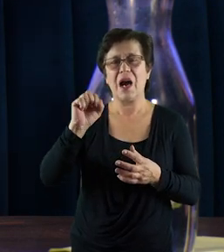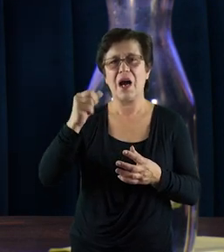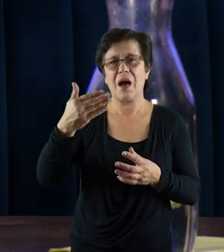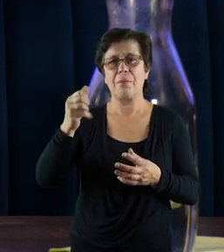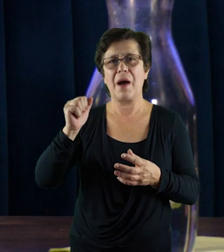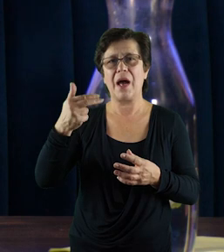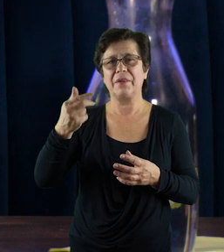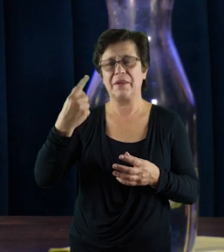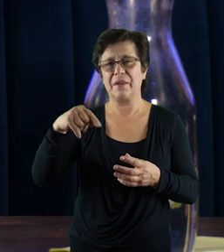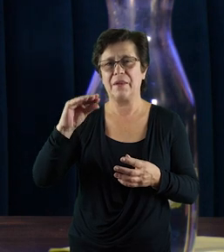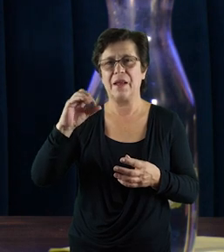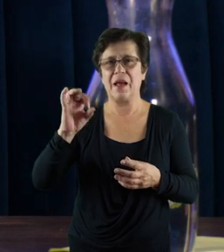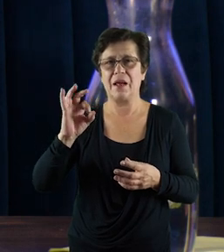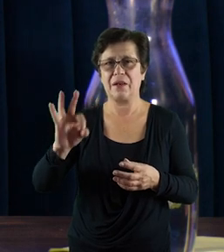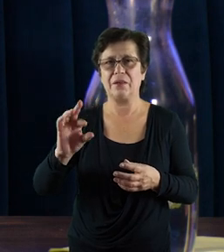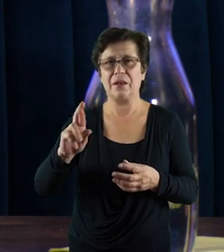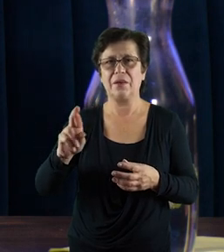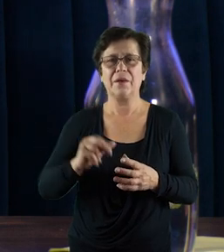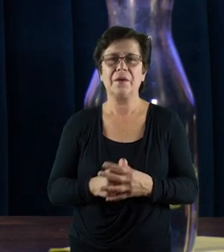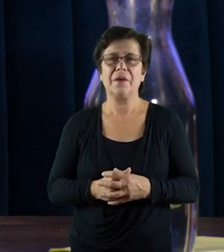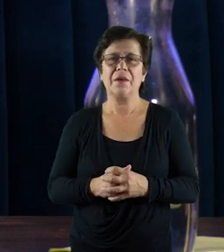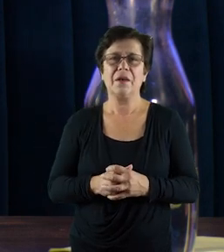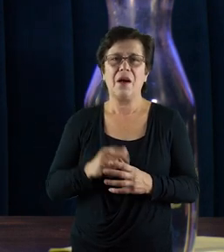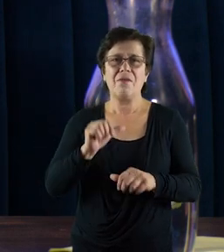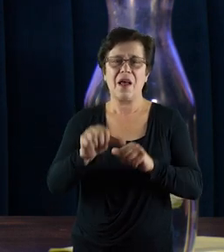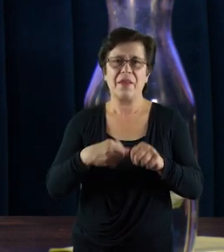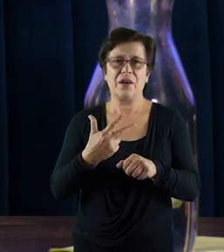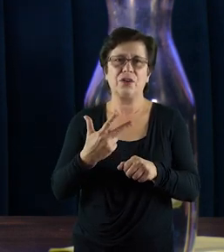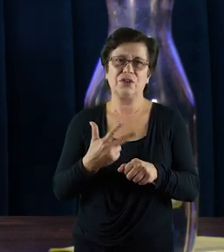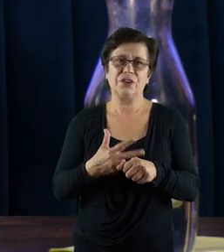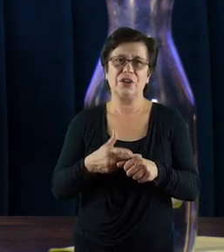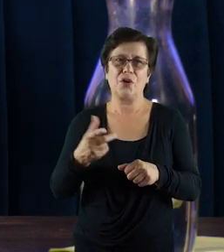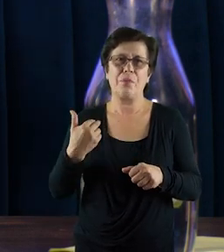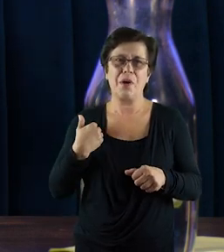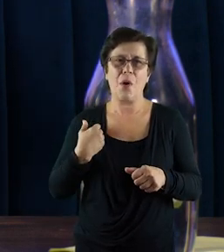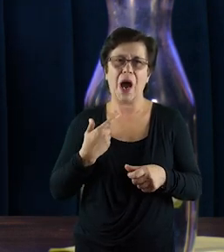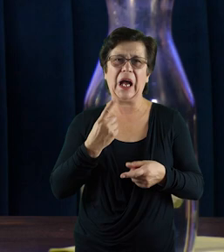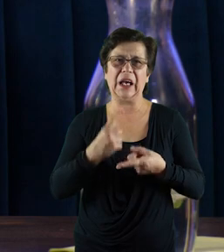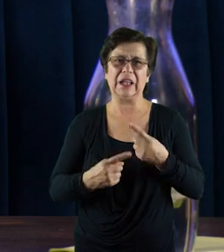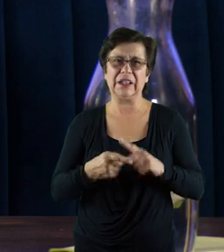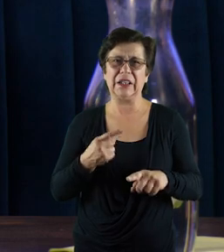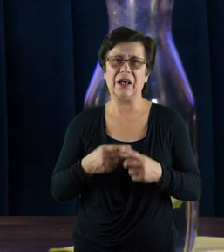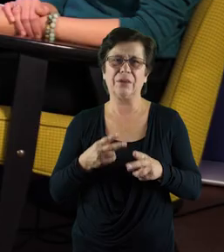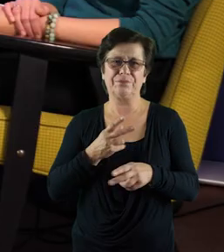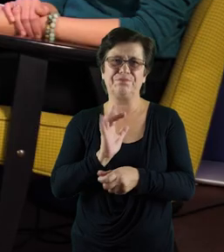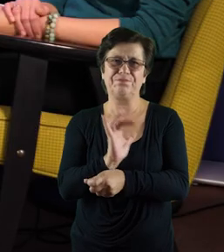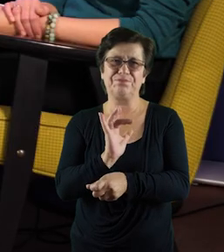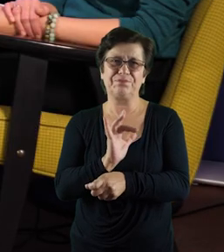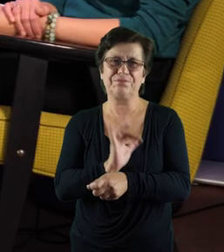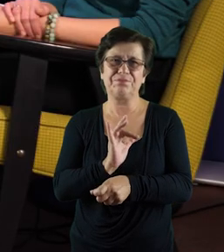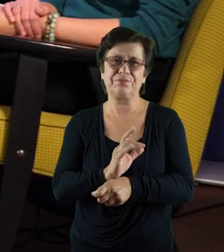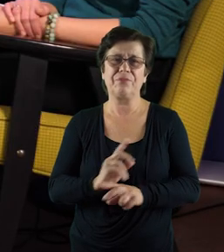której Przyboś dokonał w latach bodajże 30. I była to krytyka właściwie miażdżąca Kasprowicza i nawet